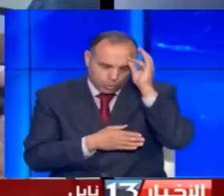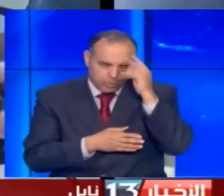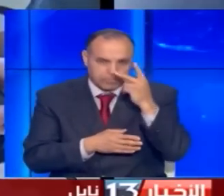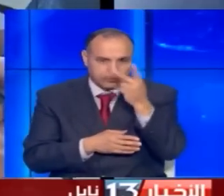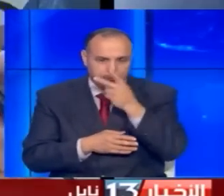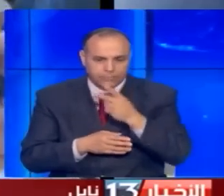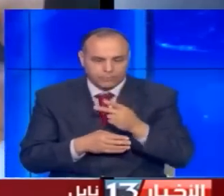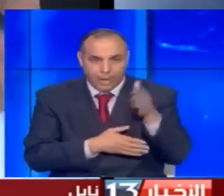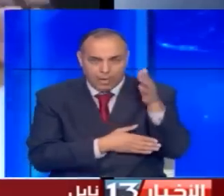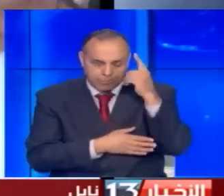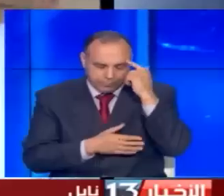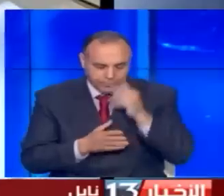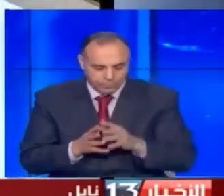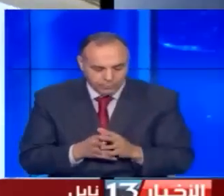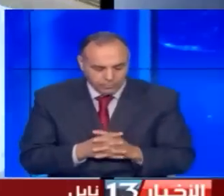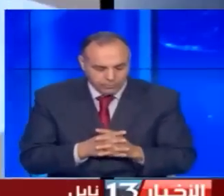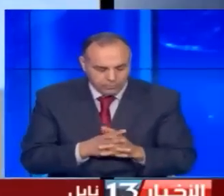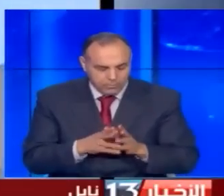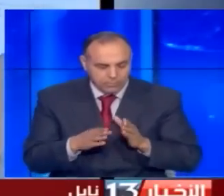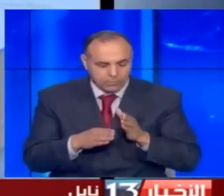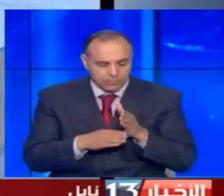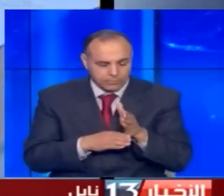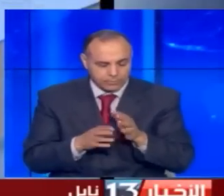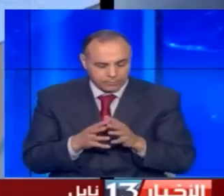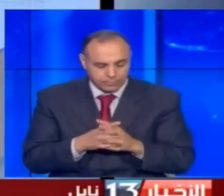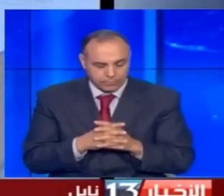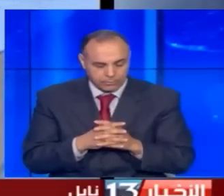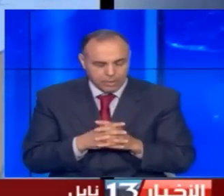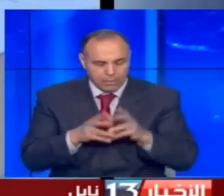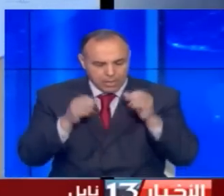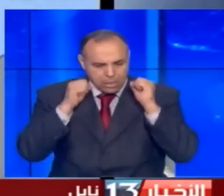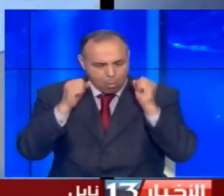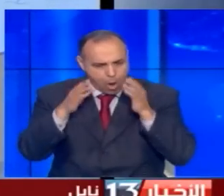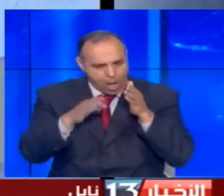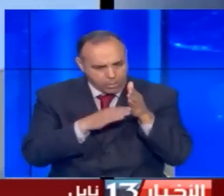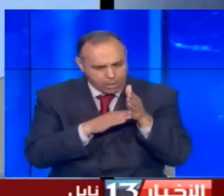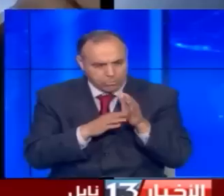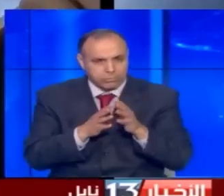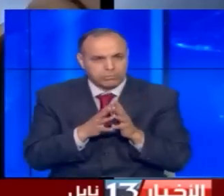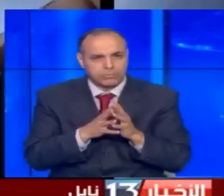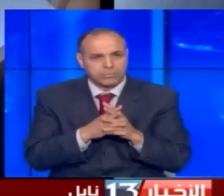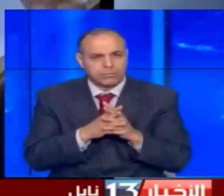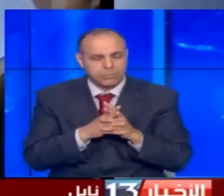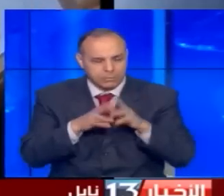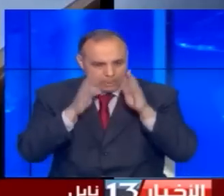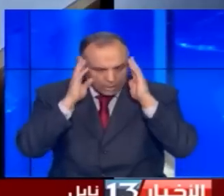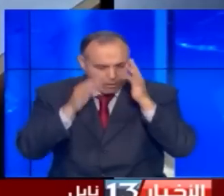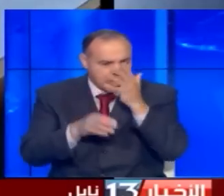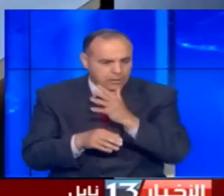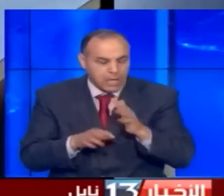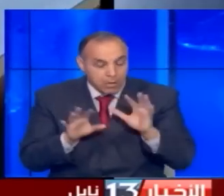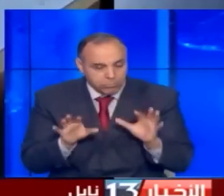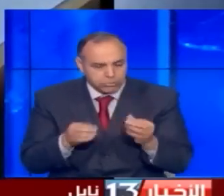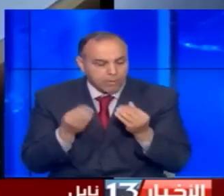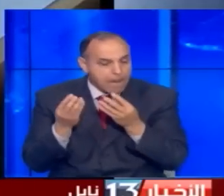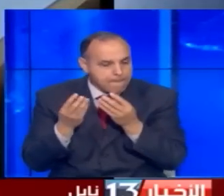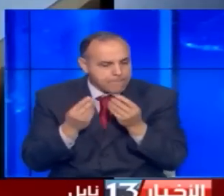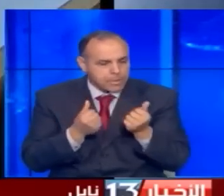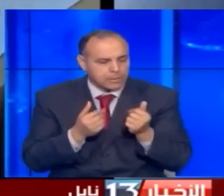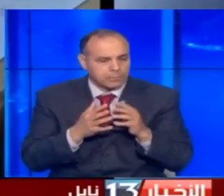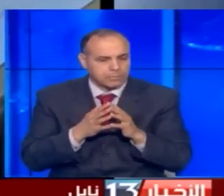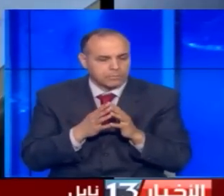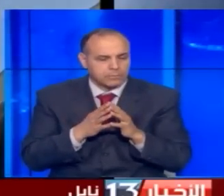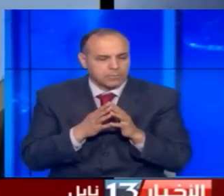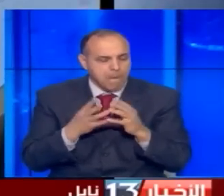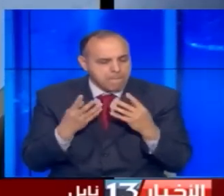على خاطره يدخل في الثورة وكل شيء. ركزت على التلامذة كيفاش في البيئة